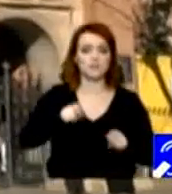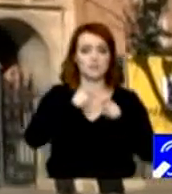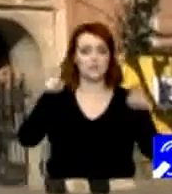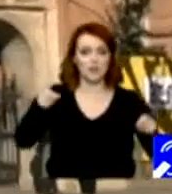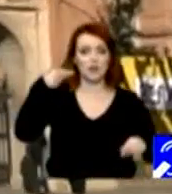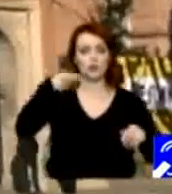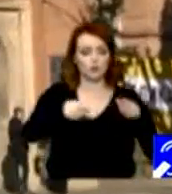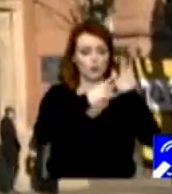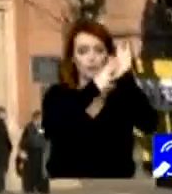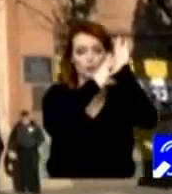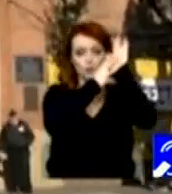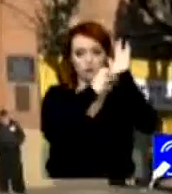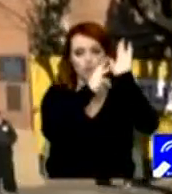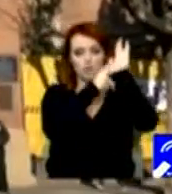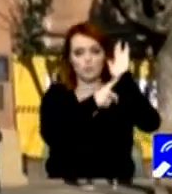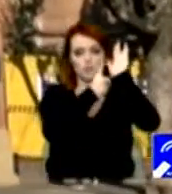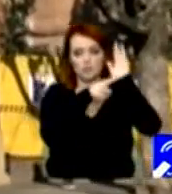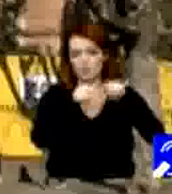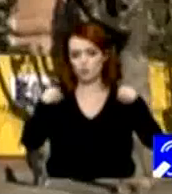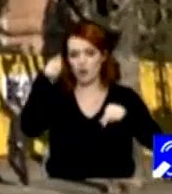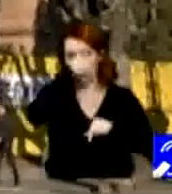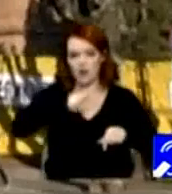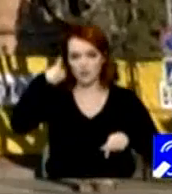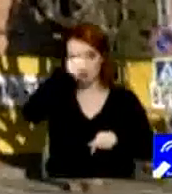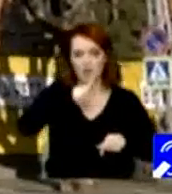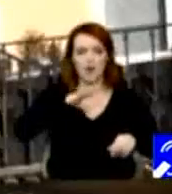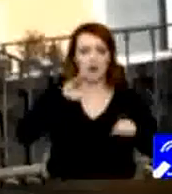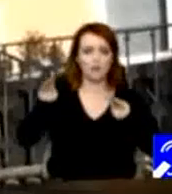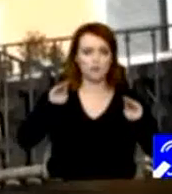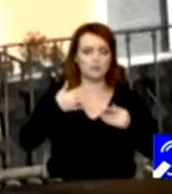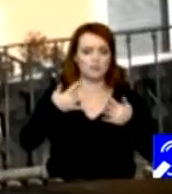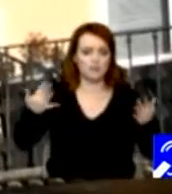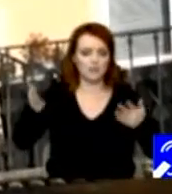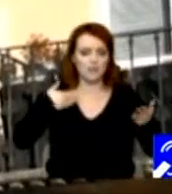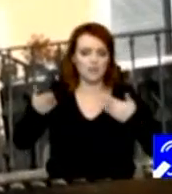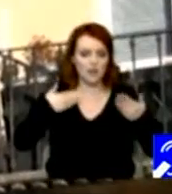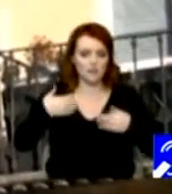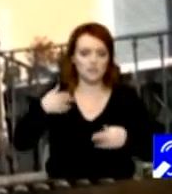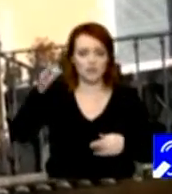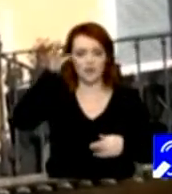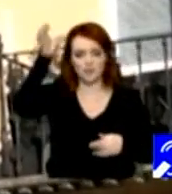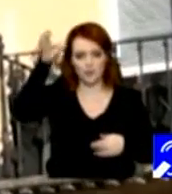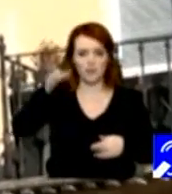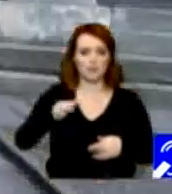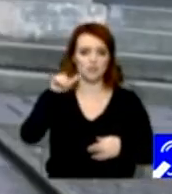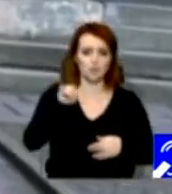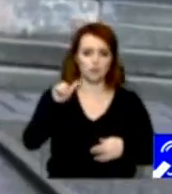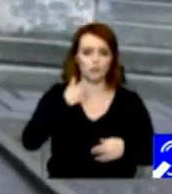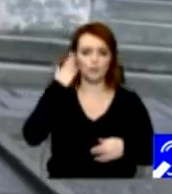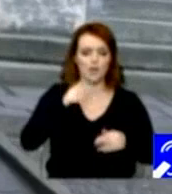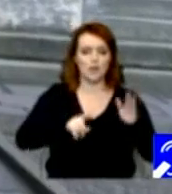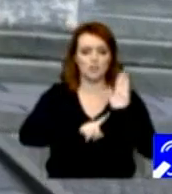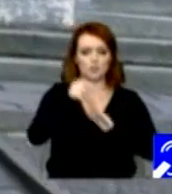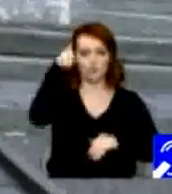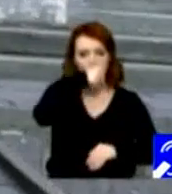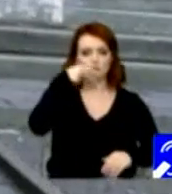în 1876 de lungul anilor au fost stabilite mai multe relații de colaborare academică cu instituții din România din anul